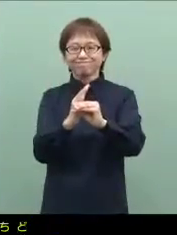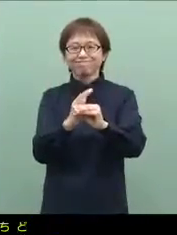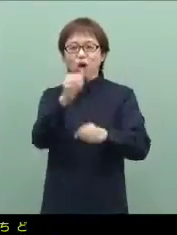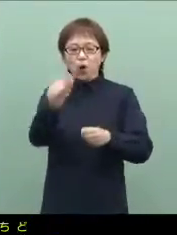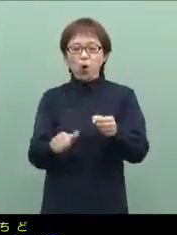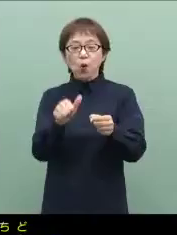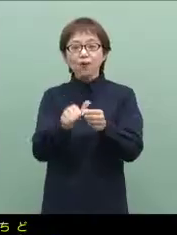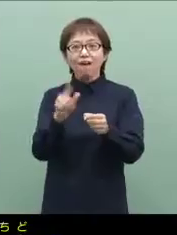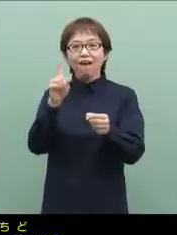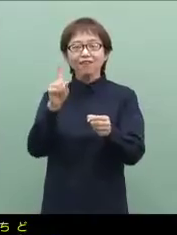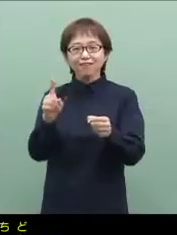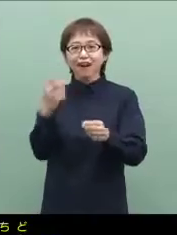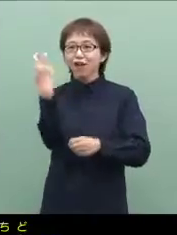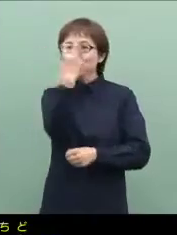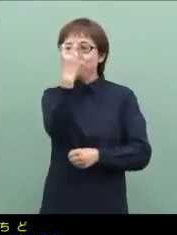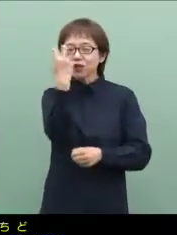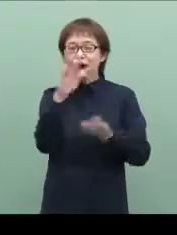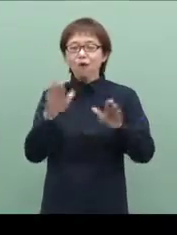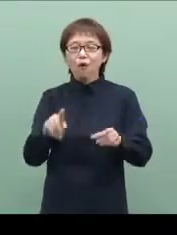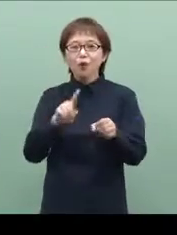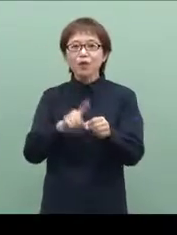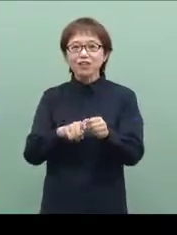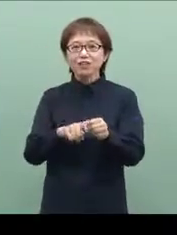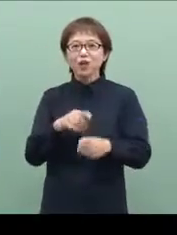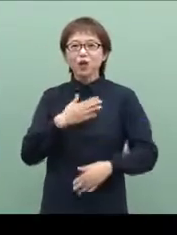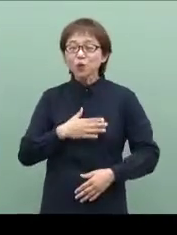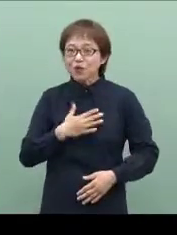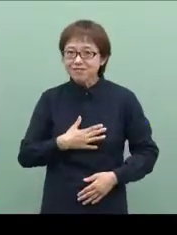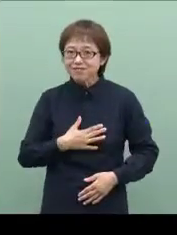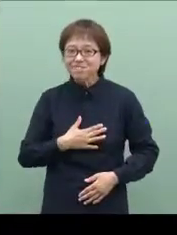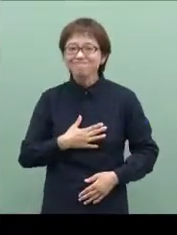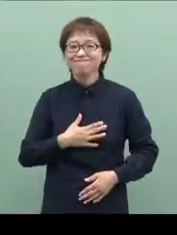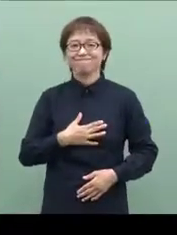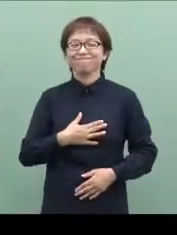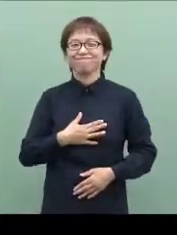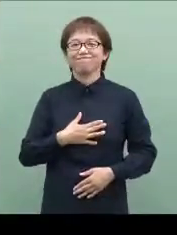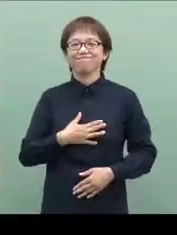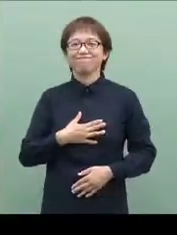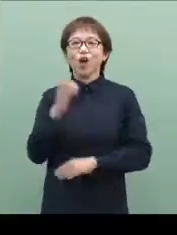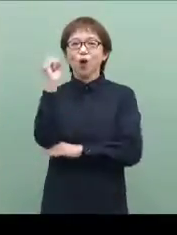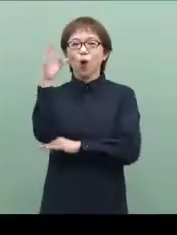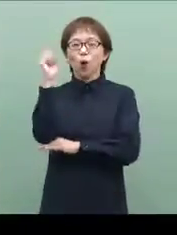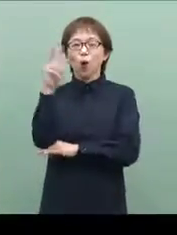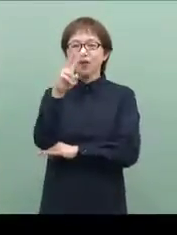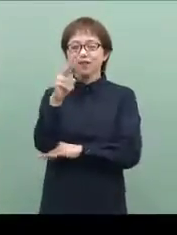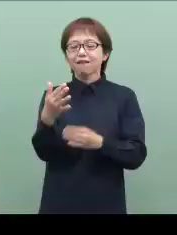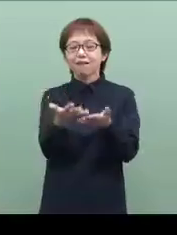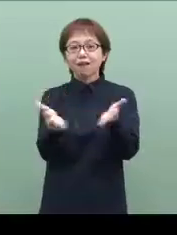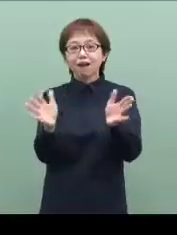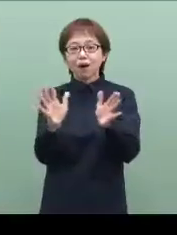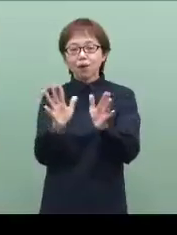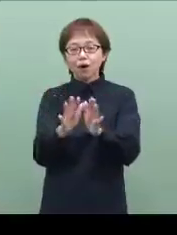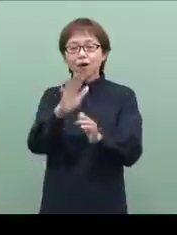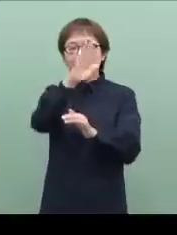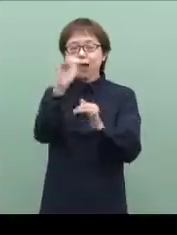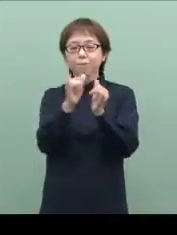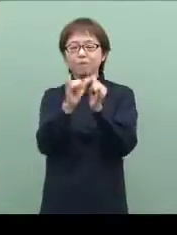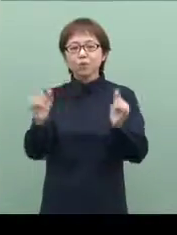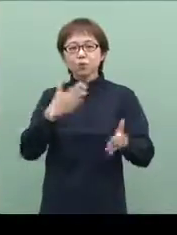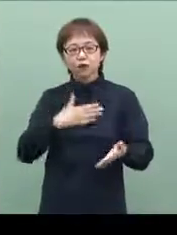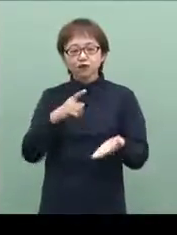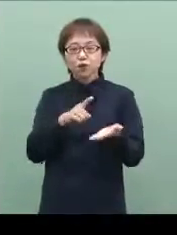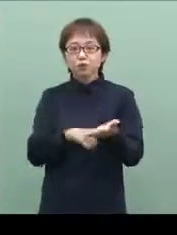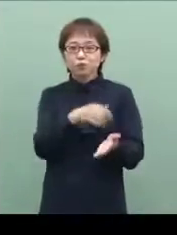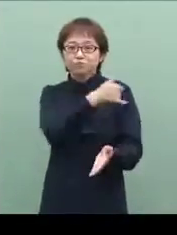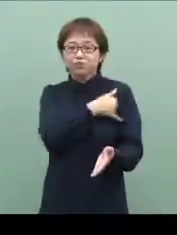は5年に一度の国勢調査の年です。ご存知でしたか？ 広報2課は県民に分かりやすくか